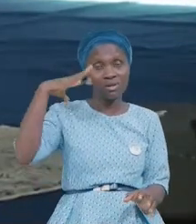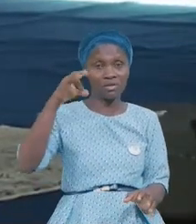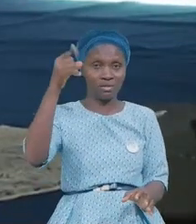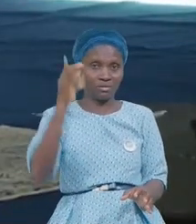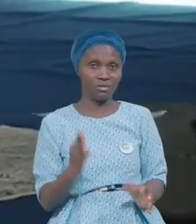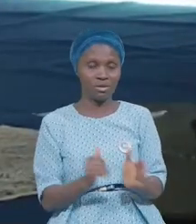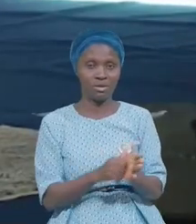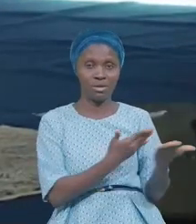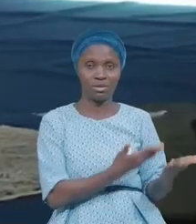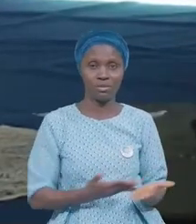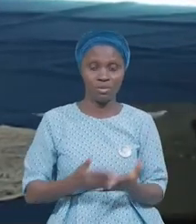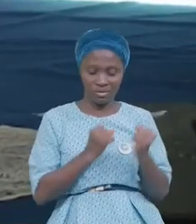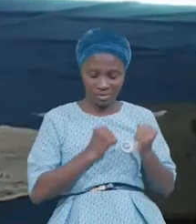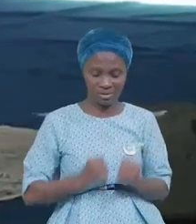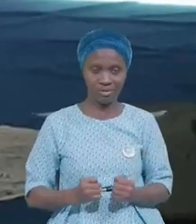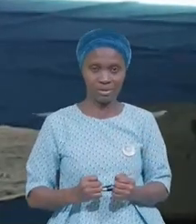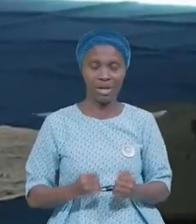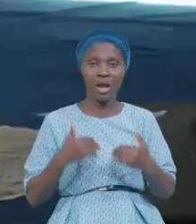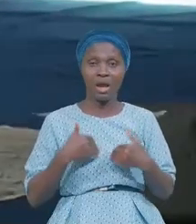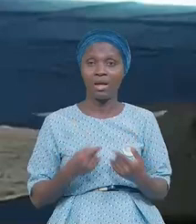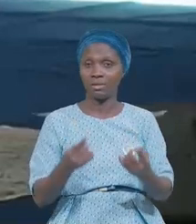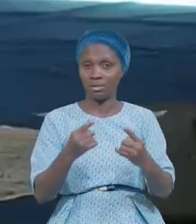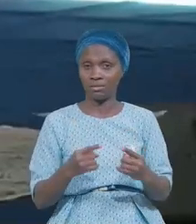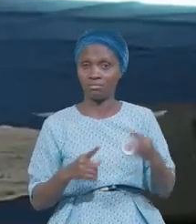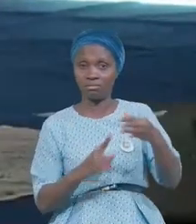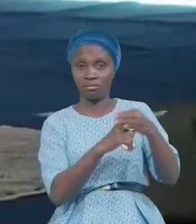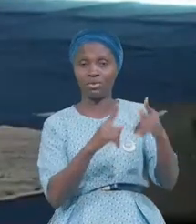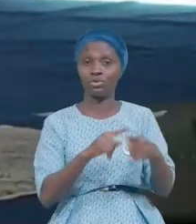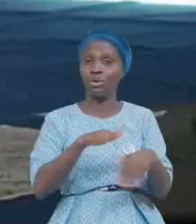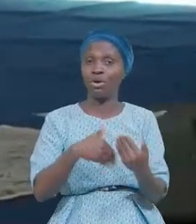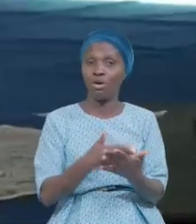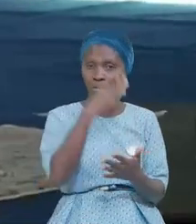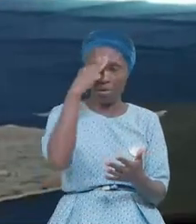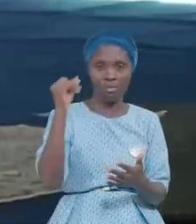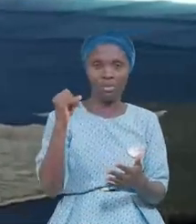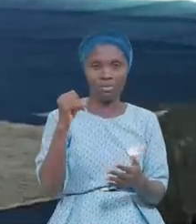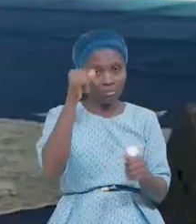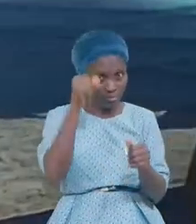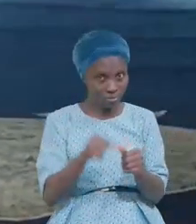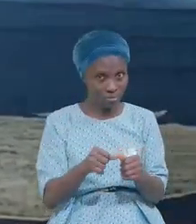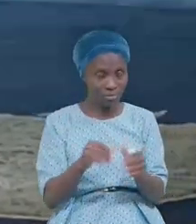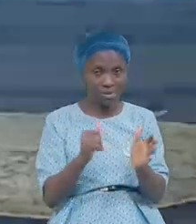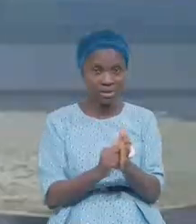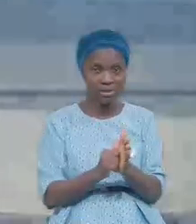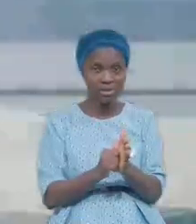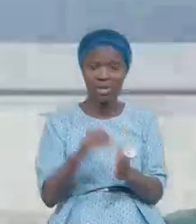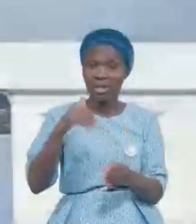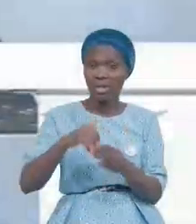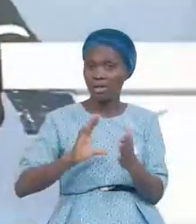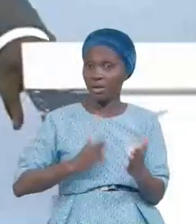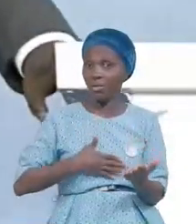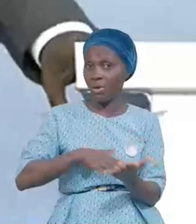de force, a été manifestée à tous les hommes. Rappelez-vous, dans notre